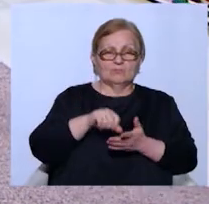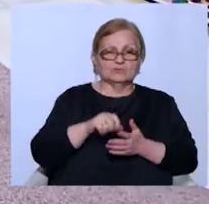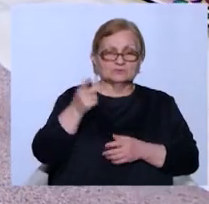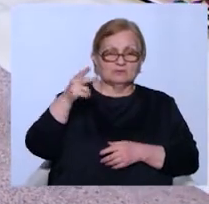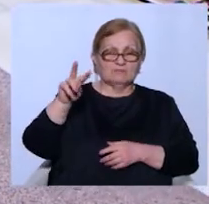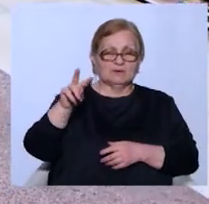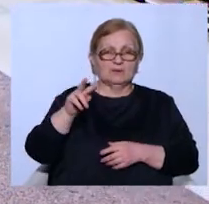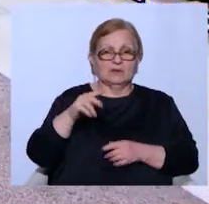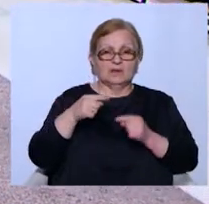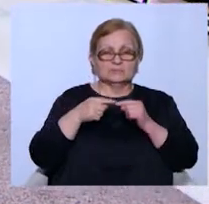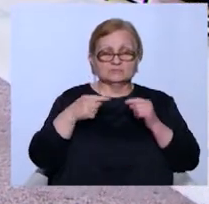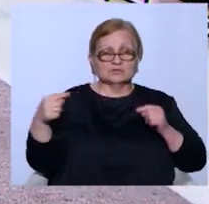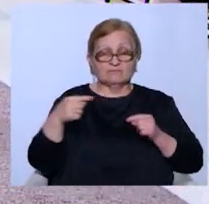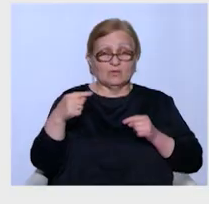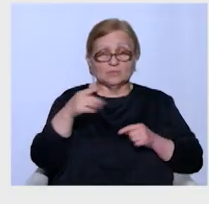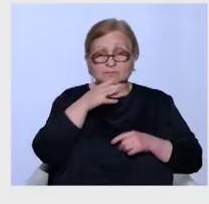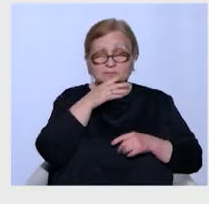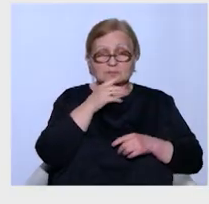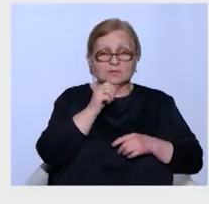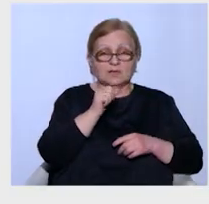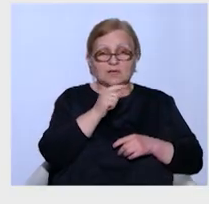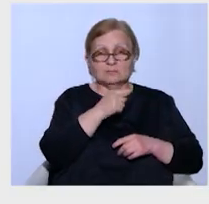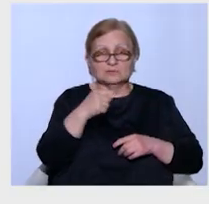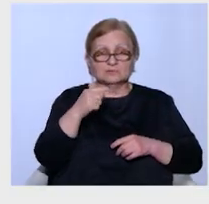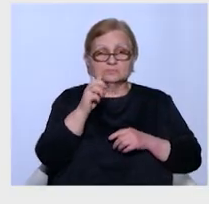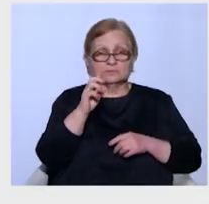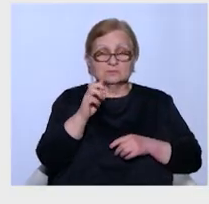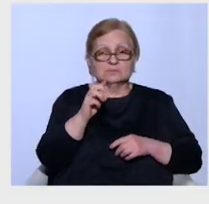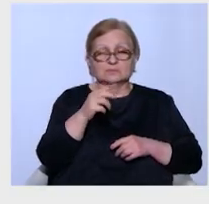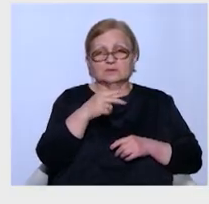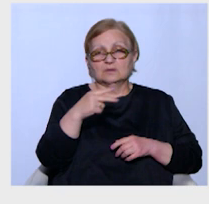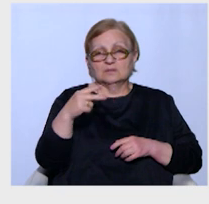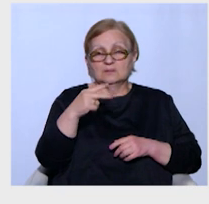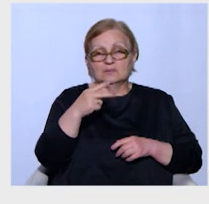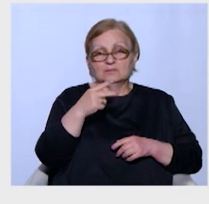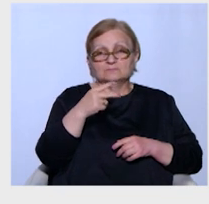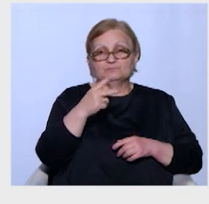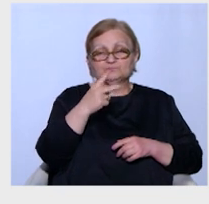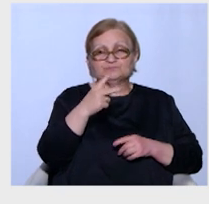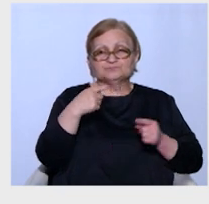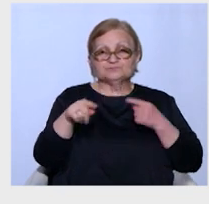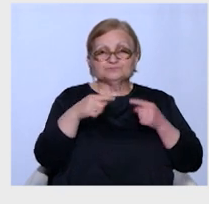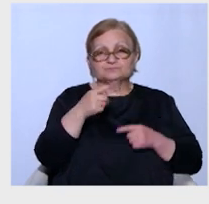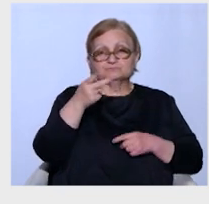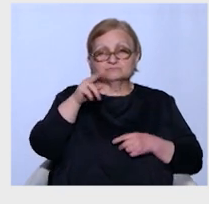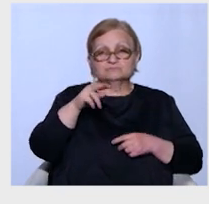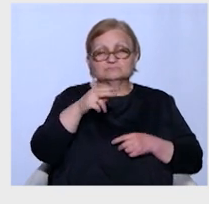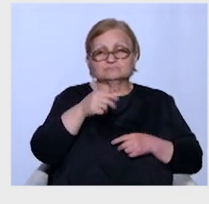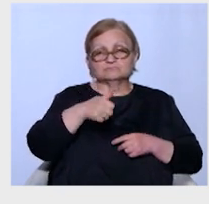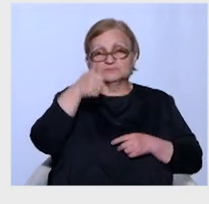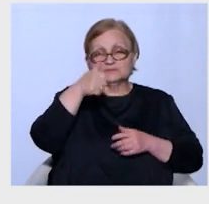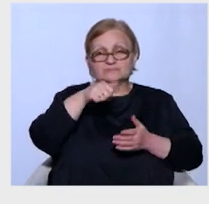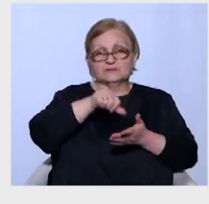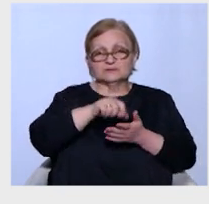კვადრატი. სხვაობის შემთხვევაში არის 100 მინუს b კვადრატი, ანუ ორი რიცხვის ჯამის ორი რიცხვის სხვაობის კვადრატი უდრის პირველი